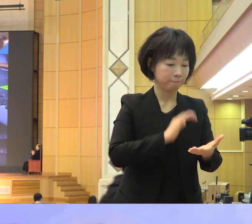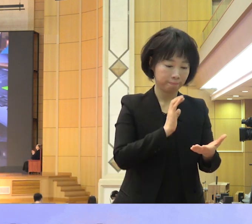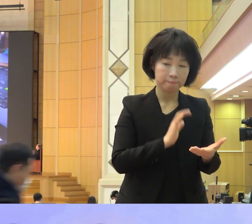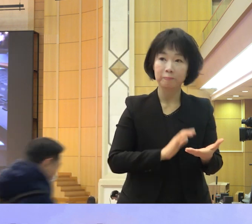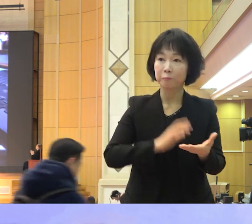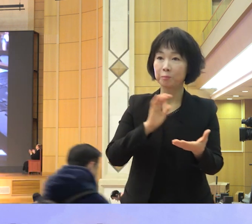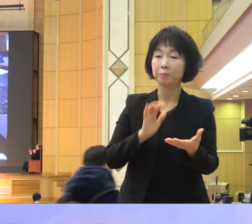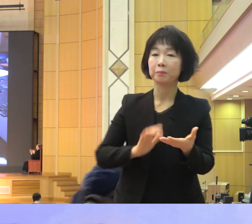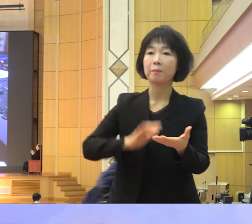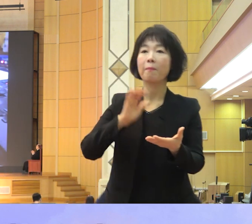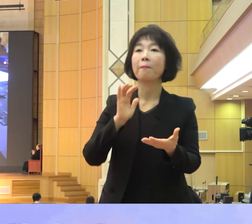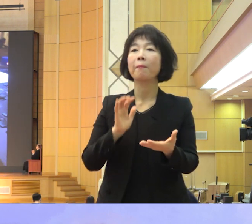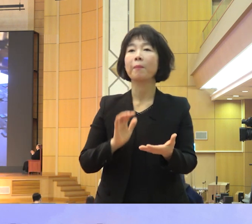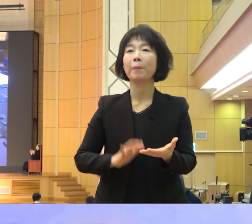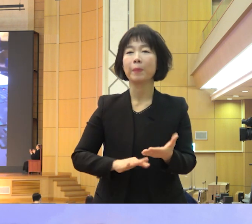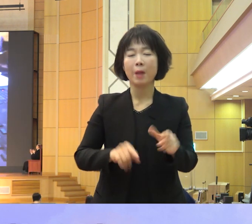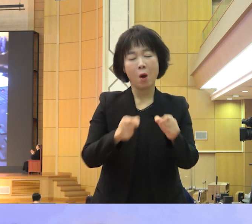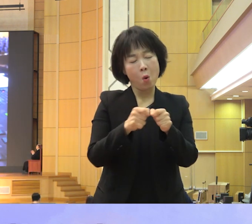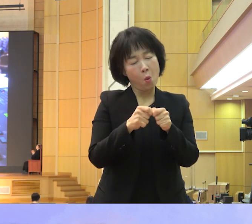오랫동안